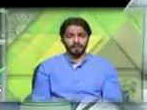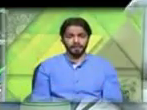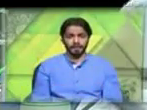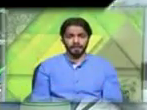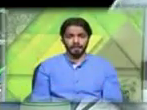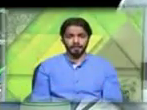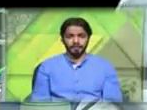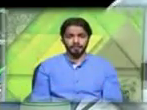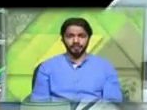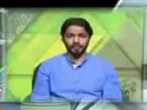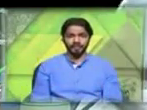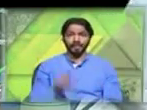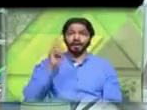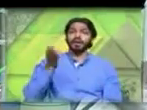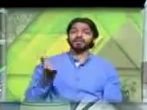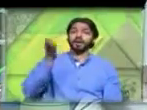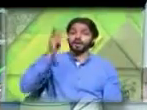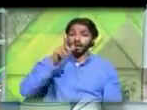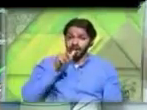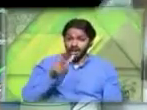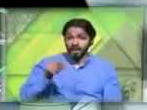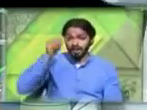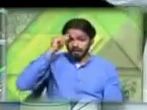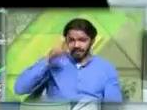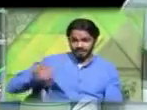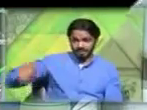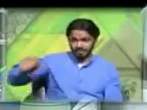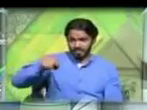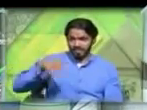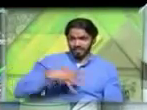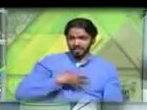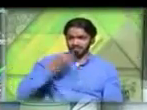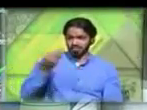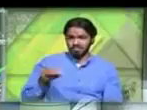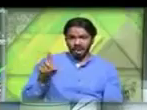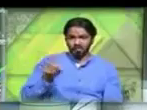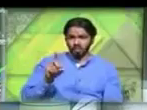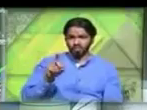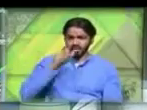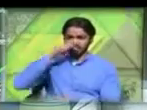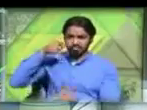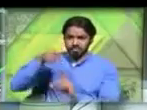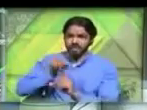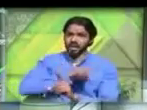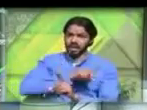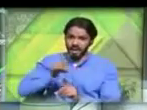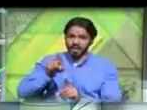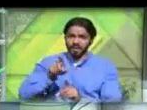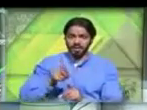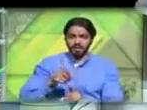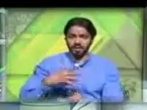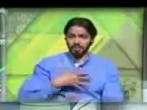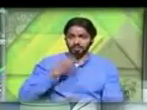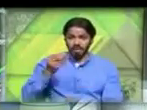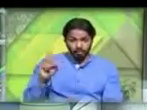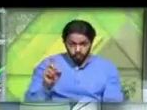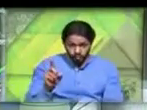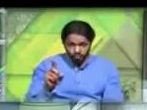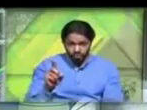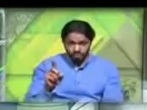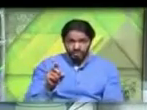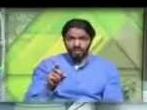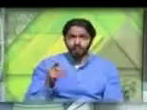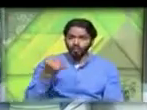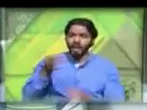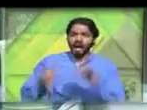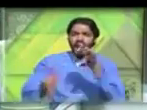ولا يجرمنكم شنآن قوم على ألا تعدلوا اعدلوا هو أقرب للتقوى. الآن إن أحببتك